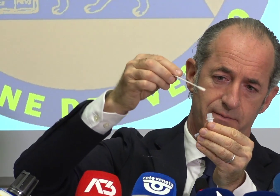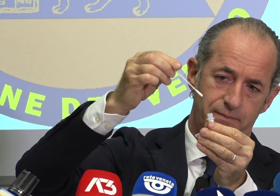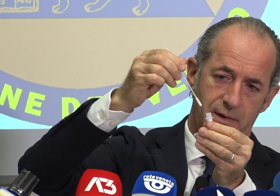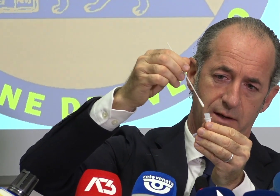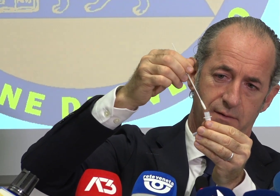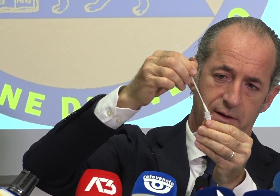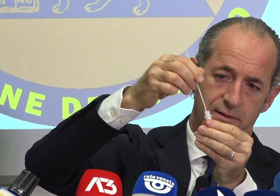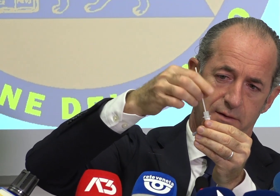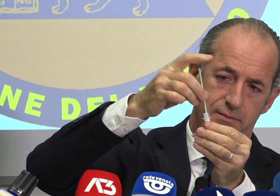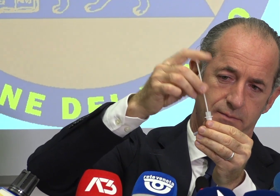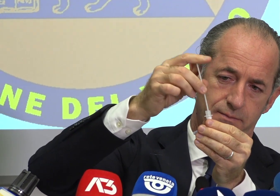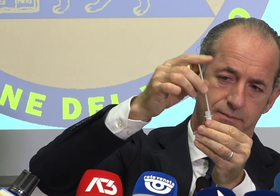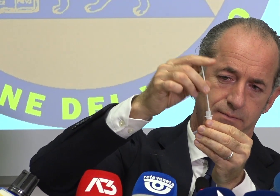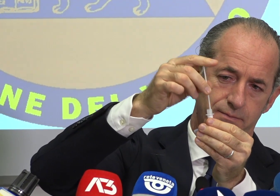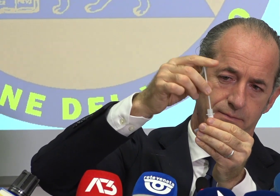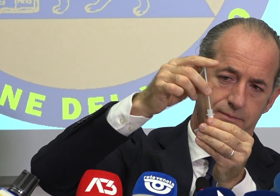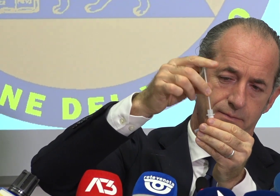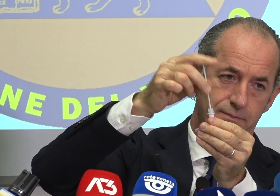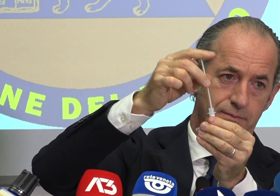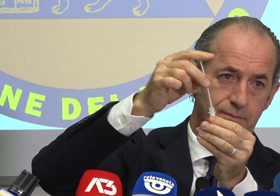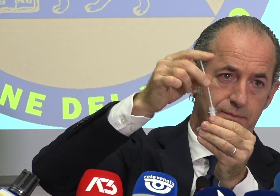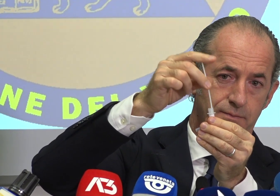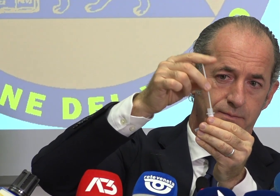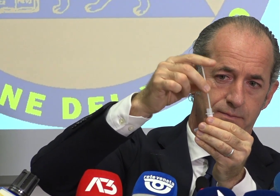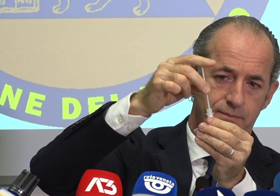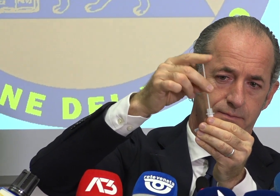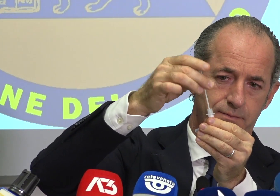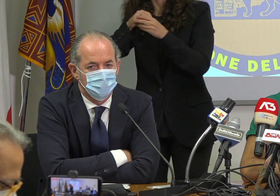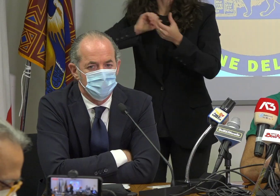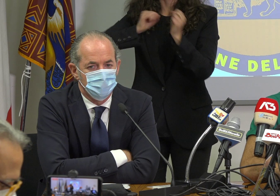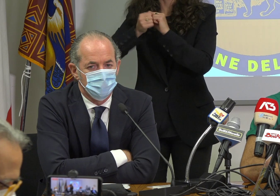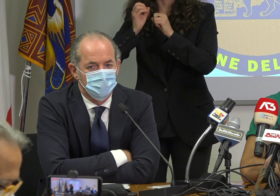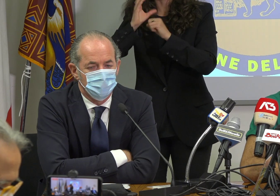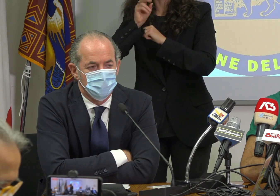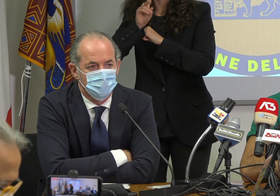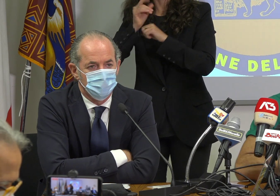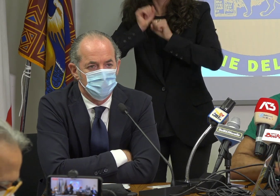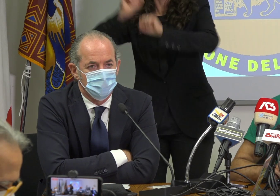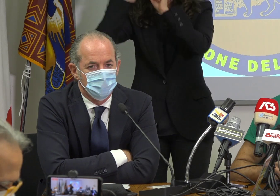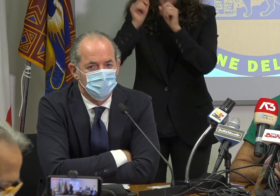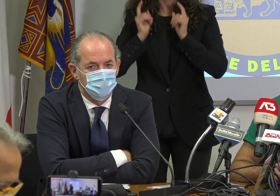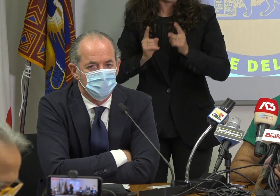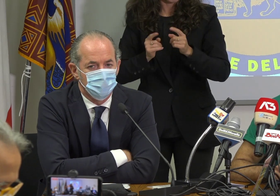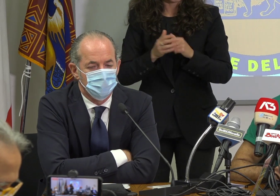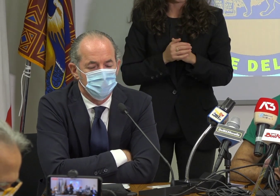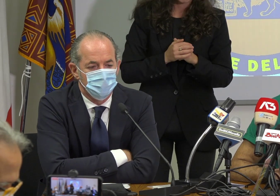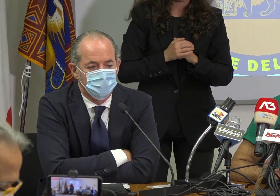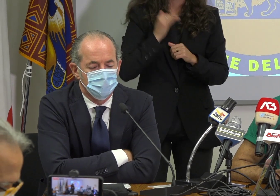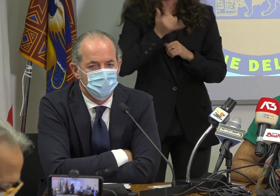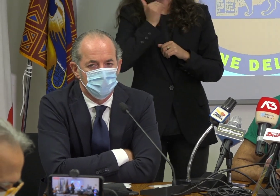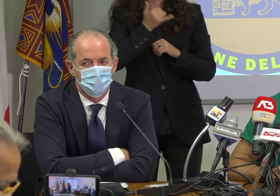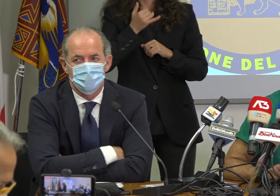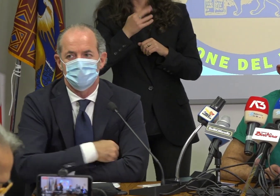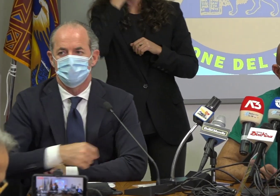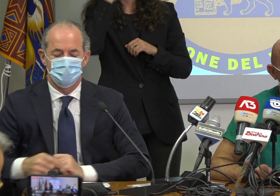sanitarie un progetto messo a punto nel laboratorio di microbiologia di treviso diretto da roberto rigoli in collaborazione